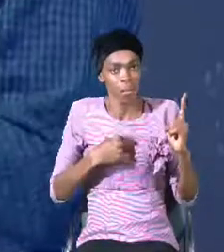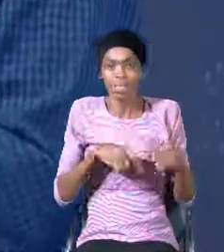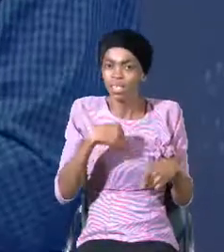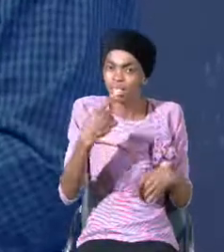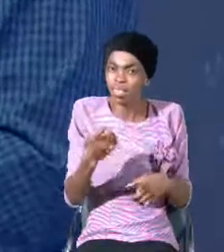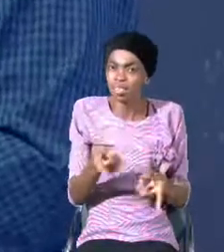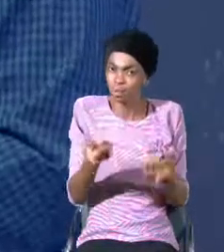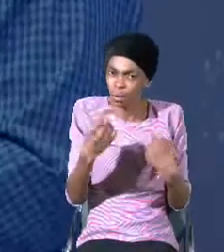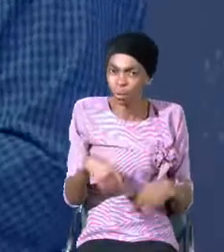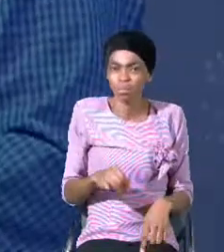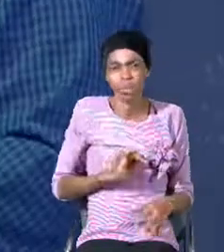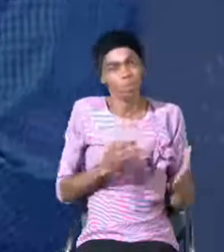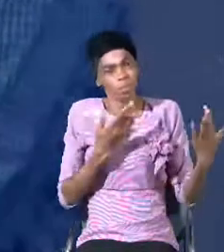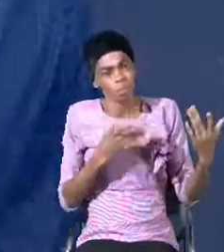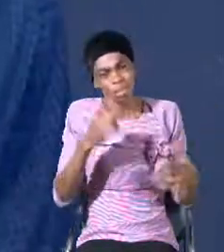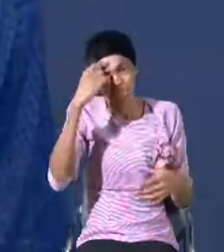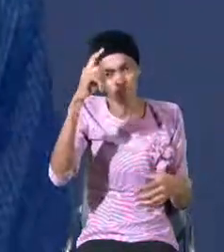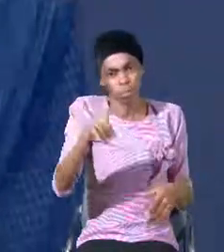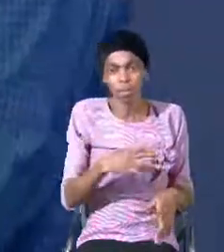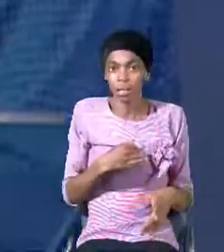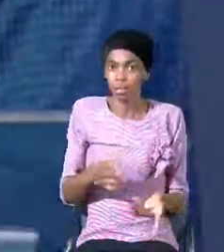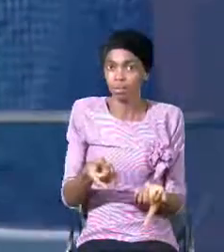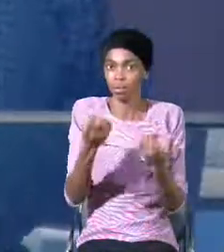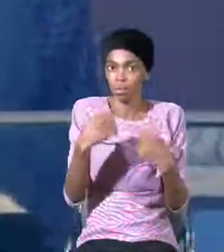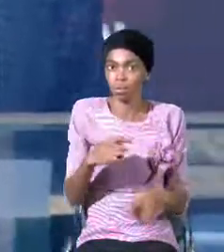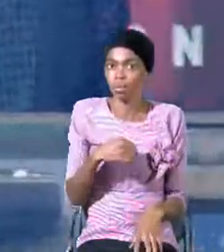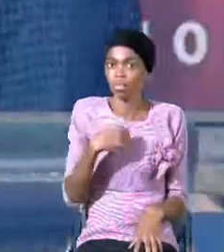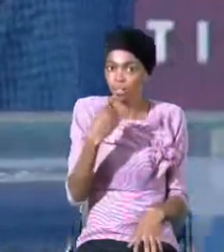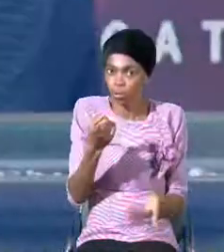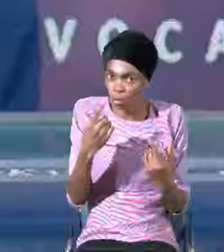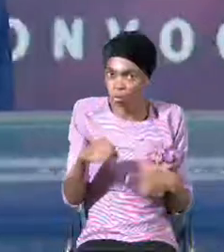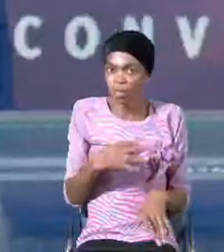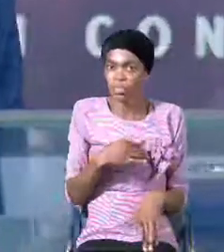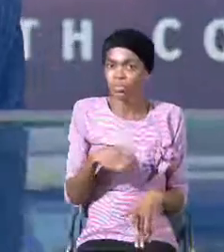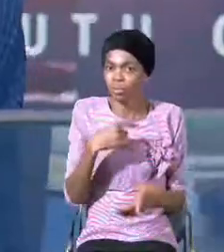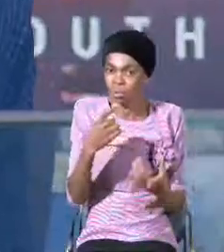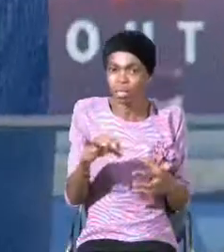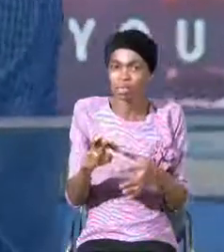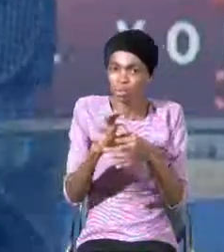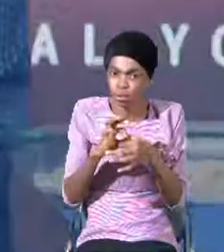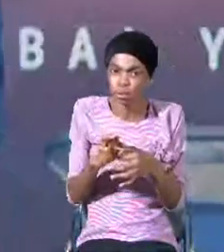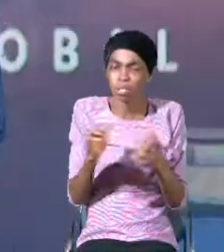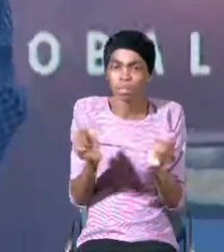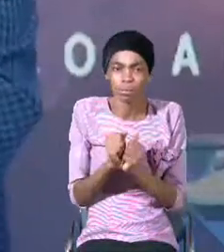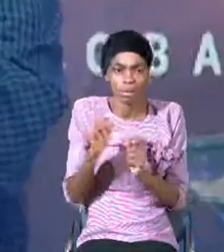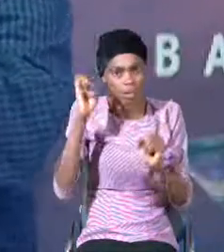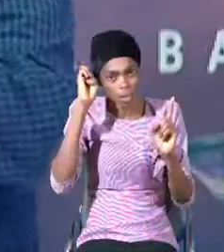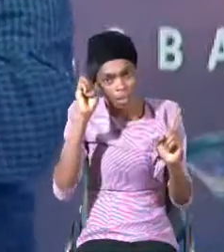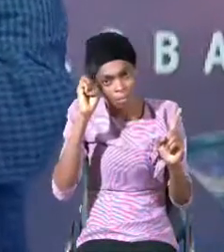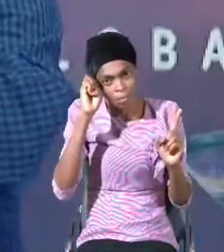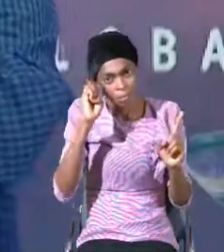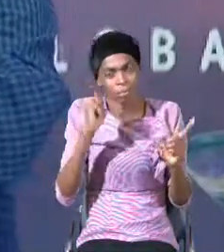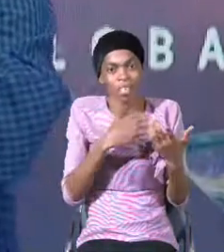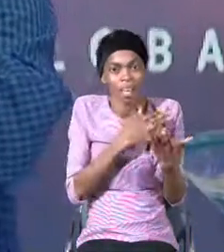viens. Et je suis debout, je t'attends. Et tu viens, tu viens, tu viens. Et tu te mets à côté de lui. Tu